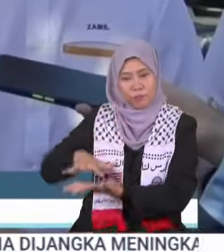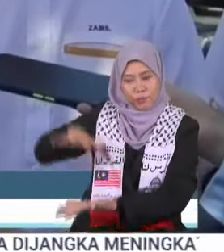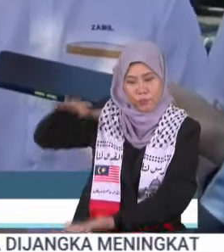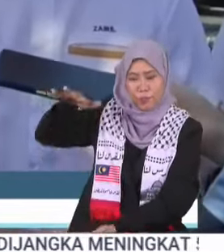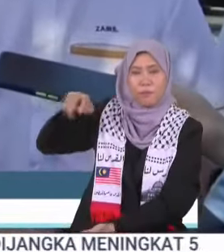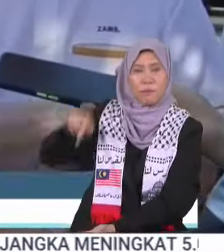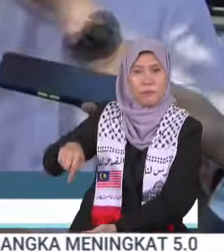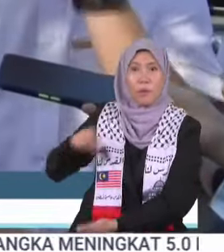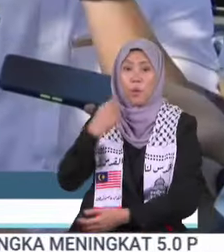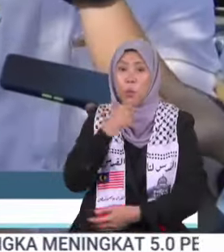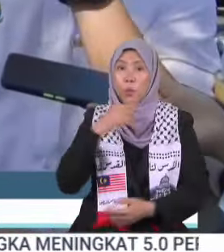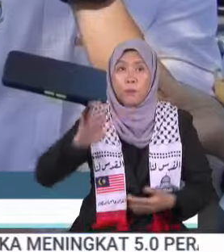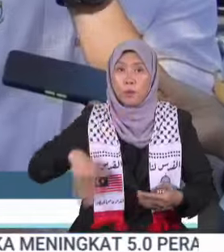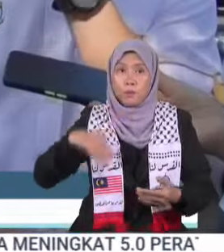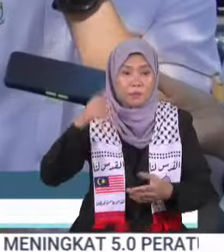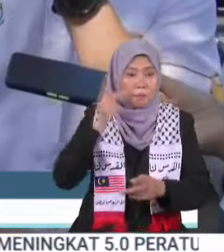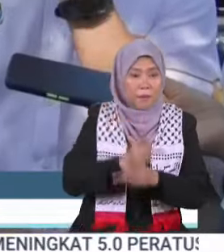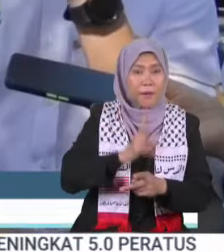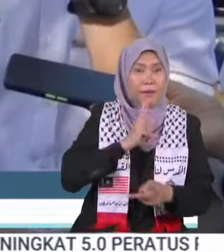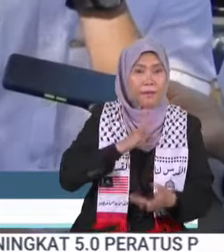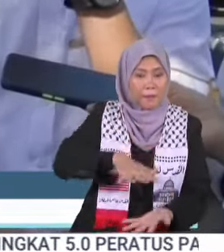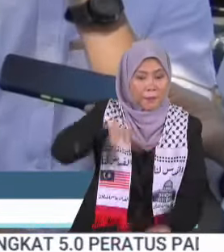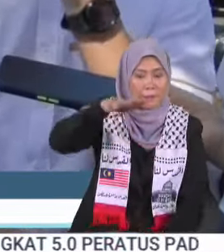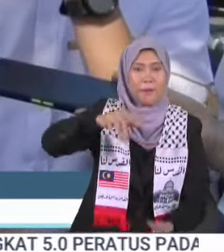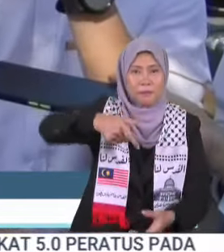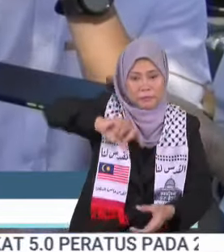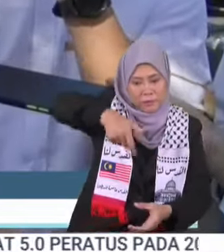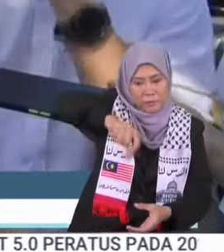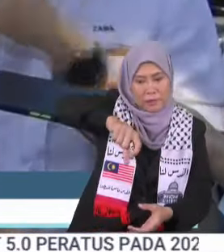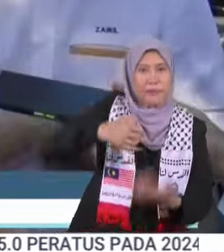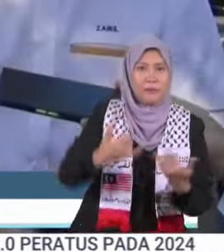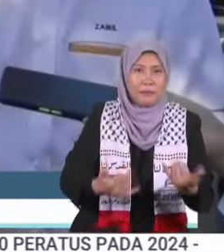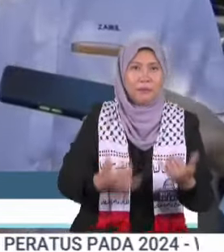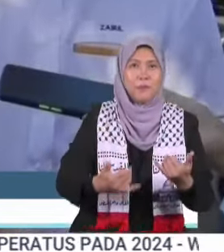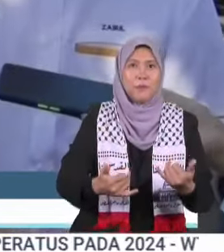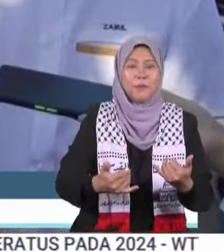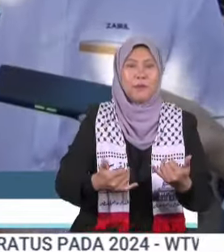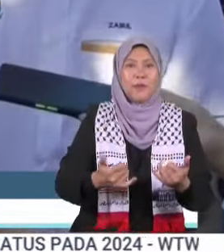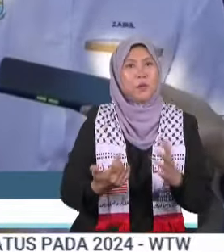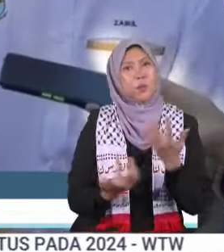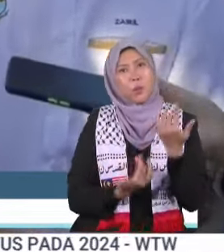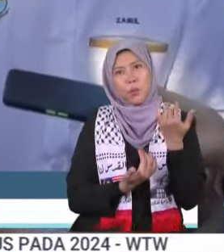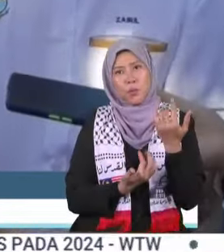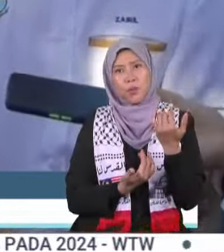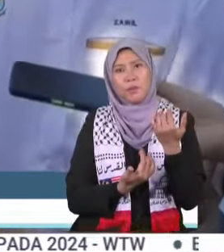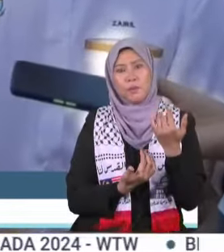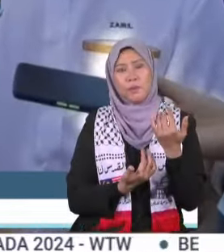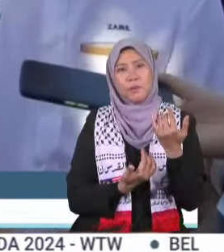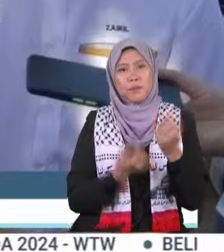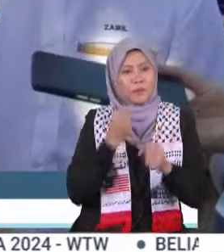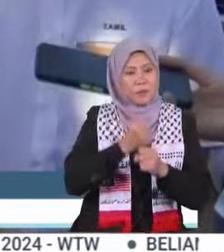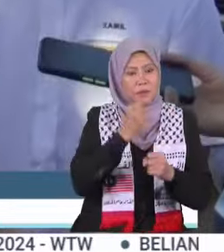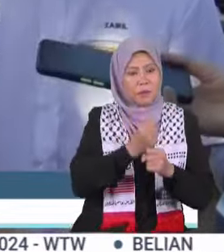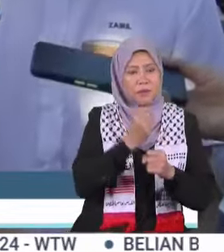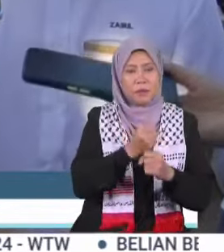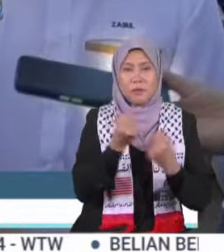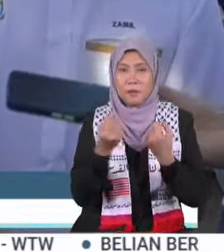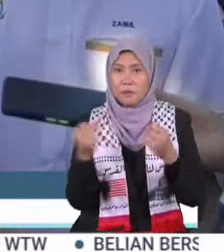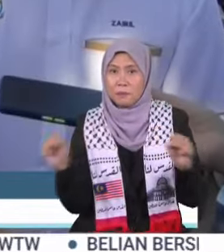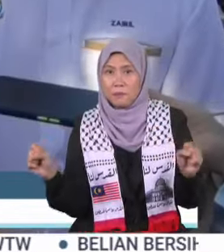belum simpan boleh mula dari sekarang juga dan menunggu kerja-kerja